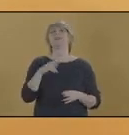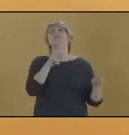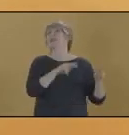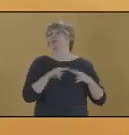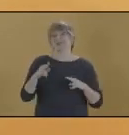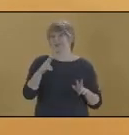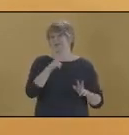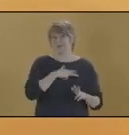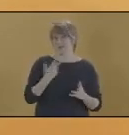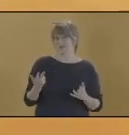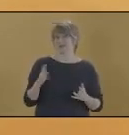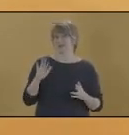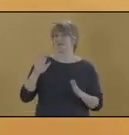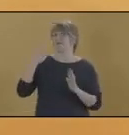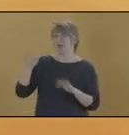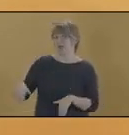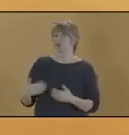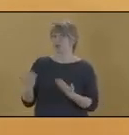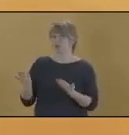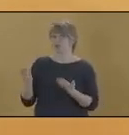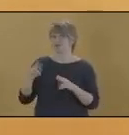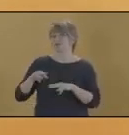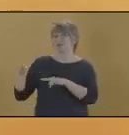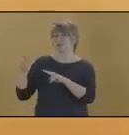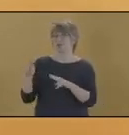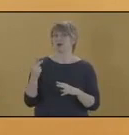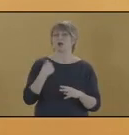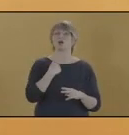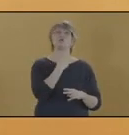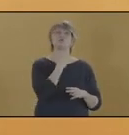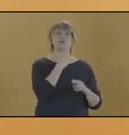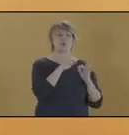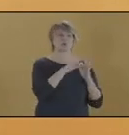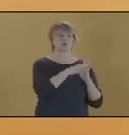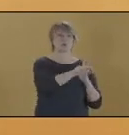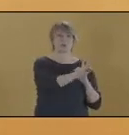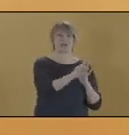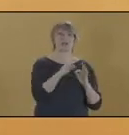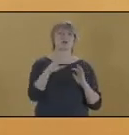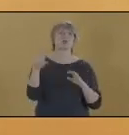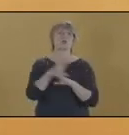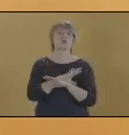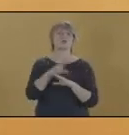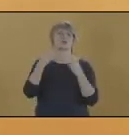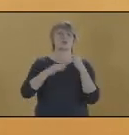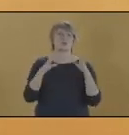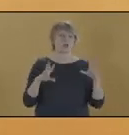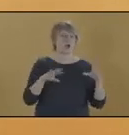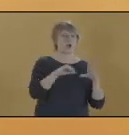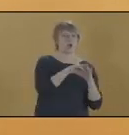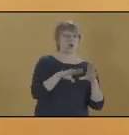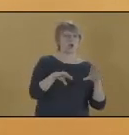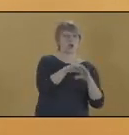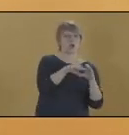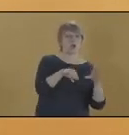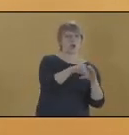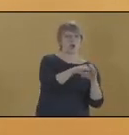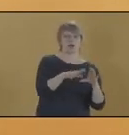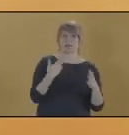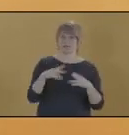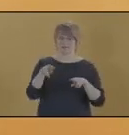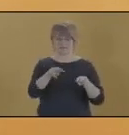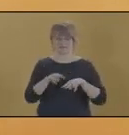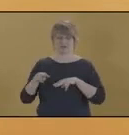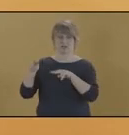Es gibt zum einen Fakes, es gibt Videos, die mit einer Tonspur unterlegt sind, die eigentlich aus Computerspielen stammten. Es gibt Videos,